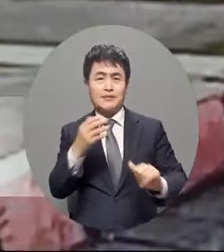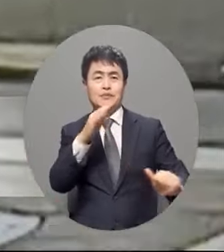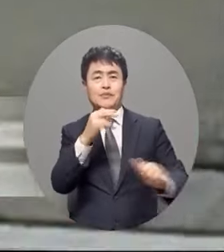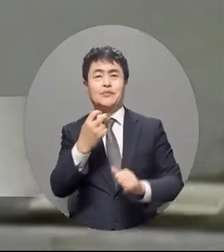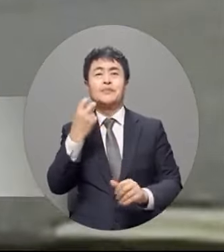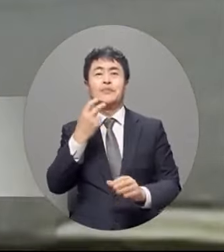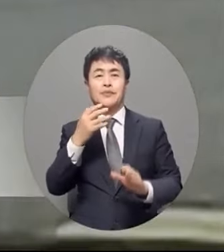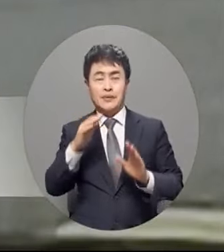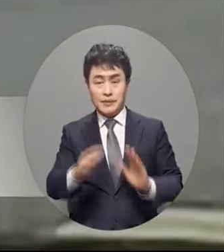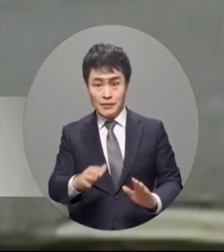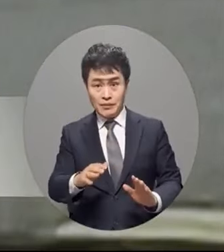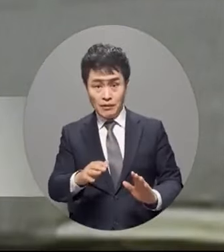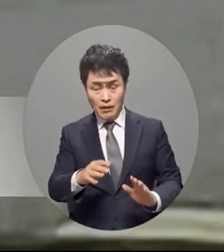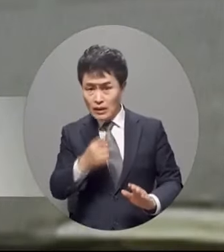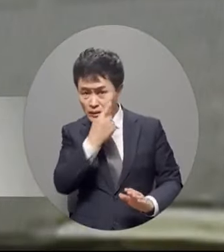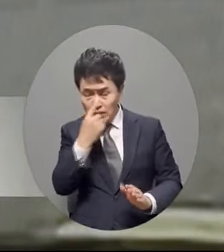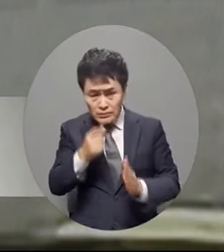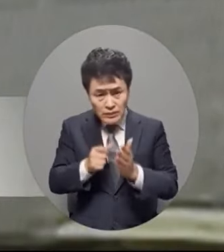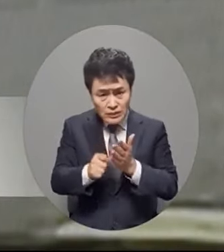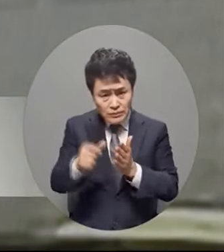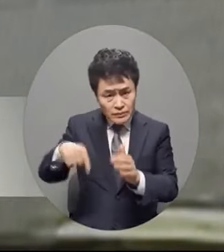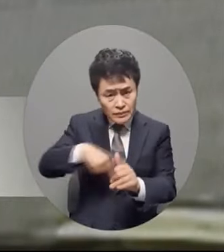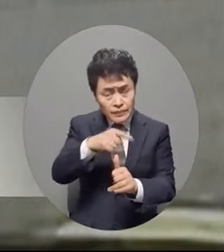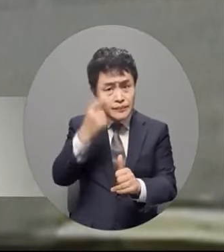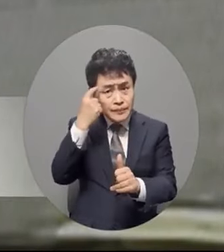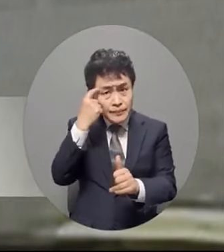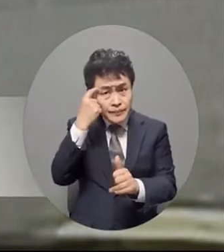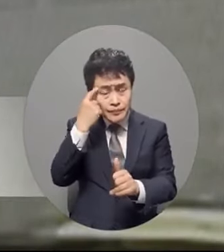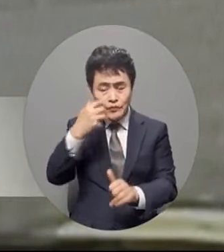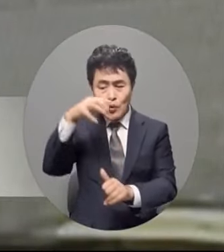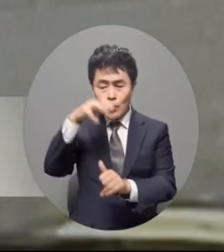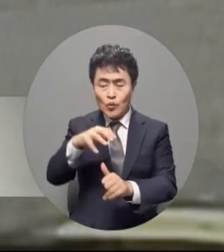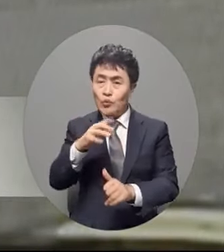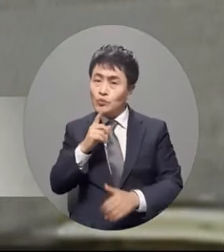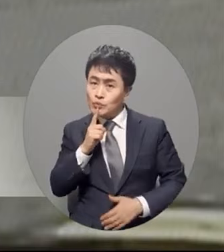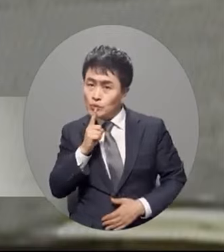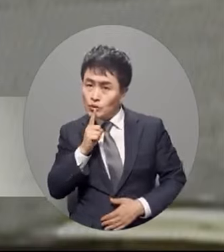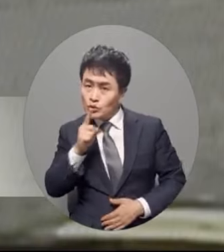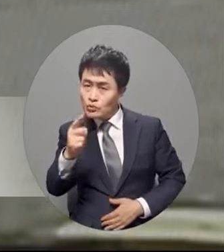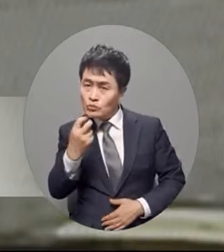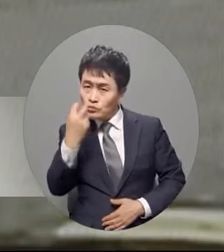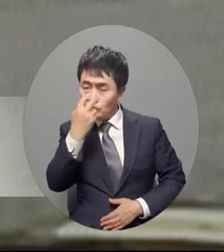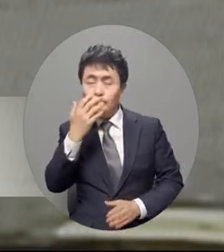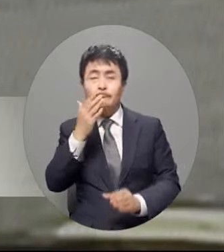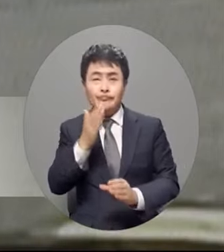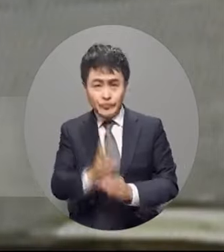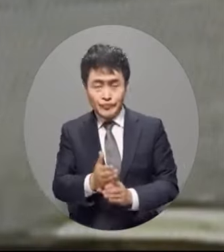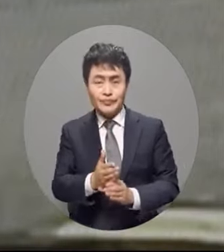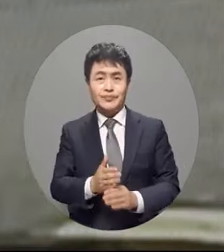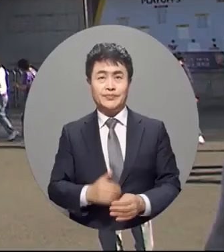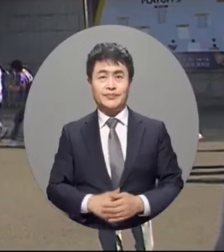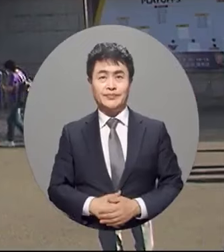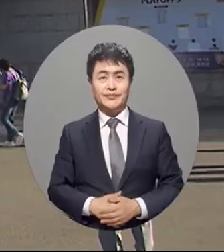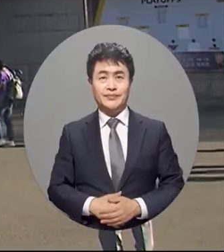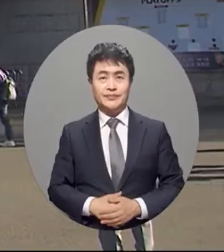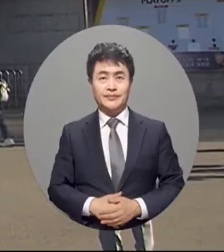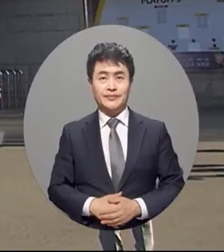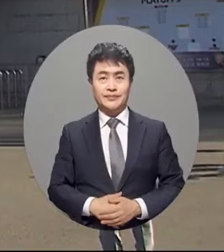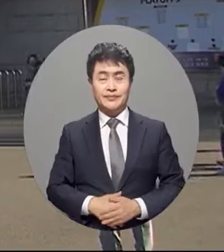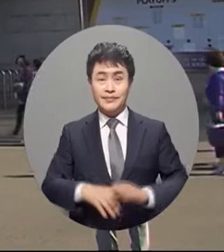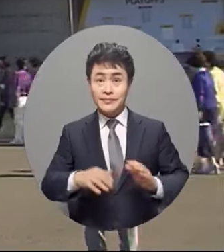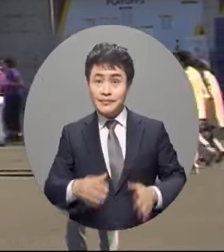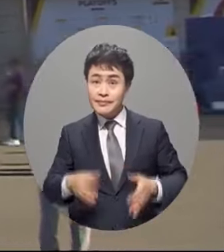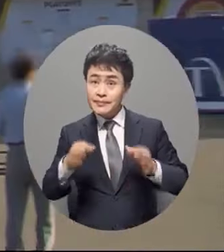남편이 따른 증거인멸 정황을 고려해 구속영장 신청도 검토하고 있는 것으로 전해졌습니다